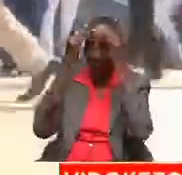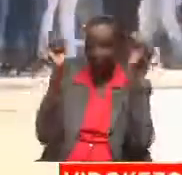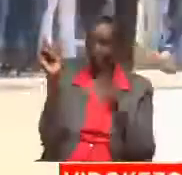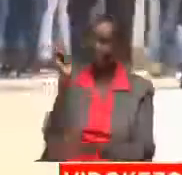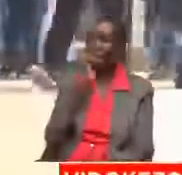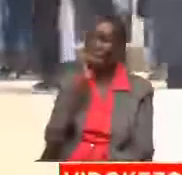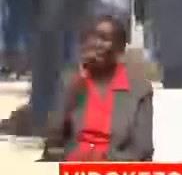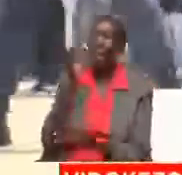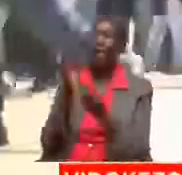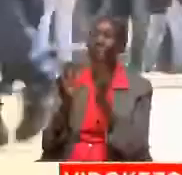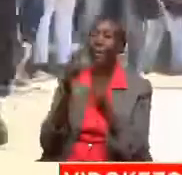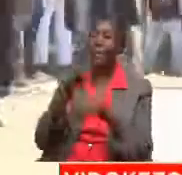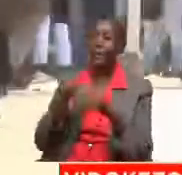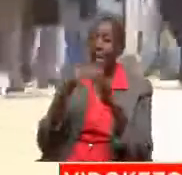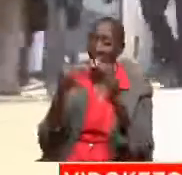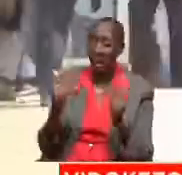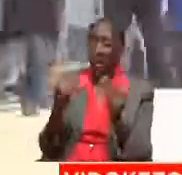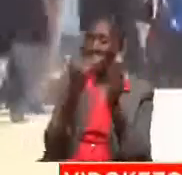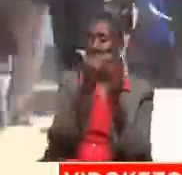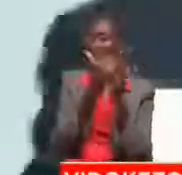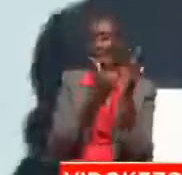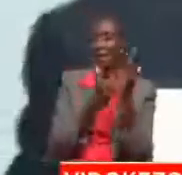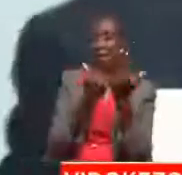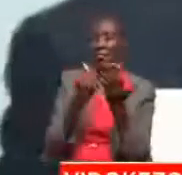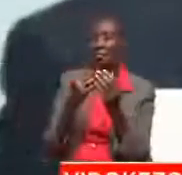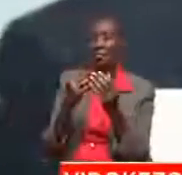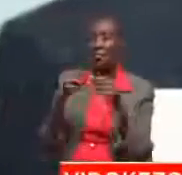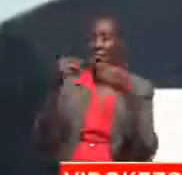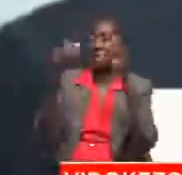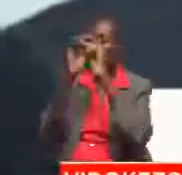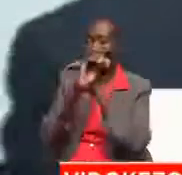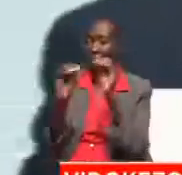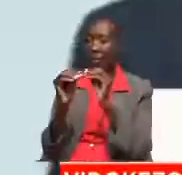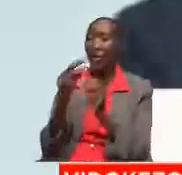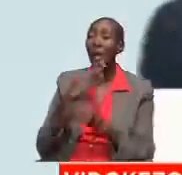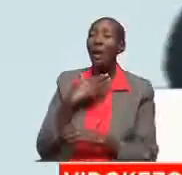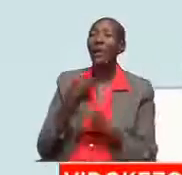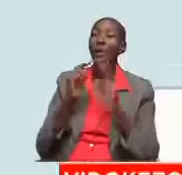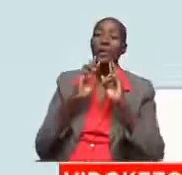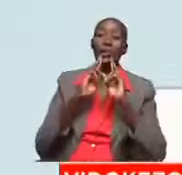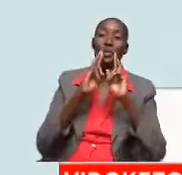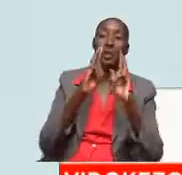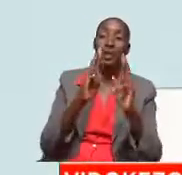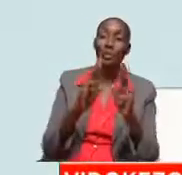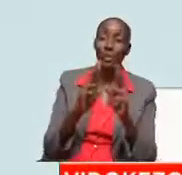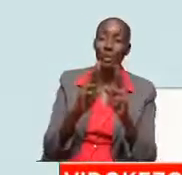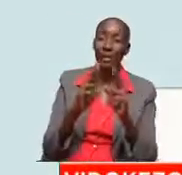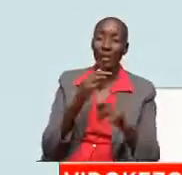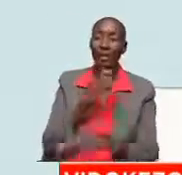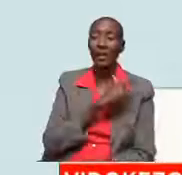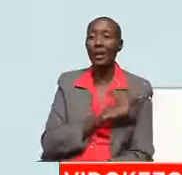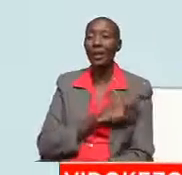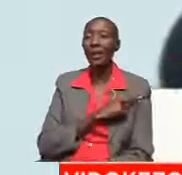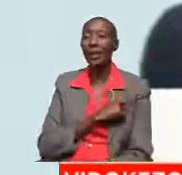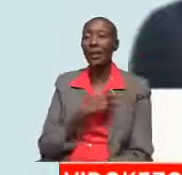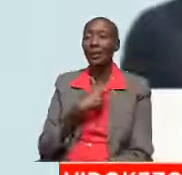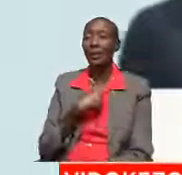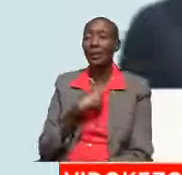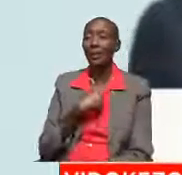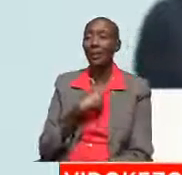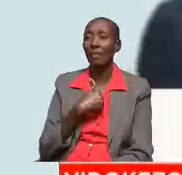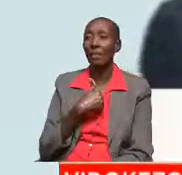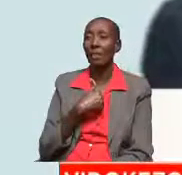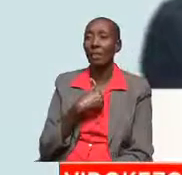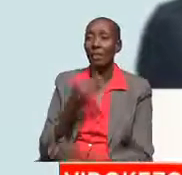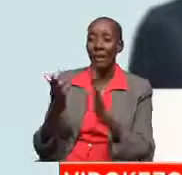sasa hazitasaidia kupambana na janga hili. I would like to report that we are lucky that we have started rapid